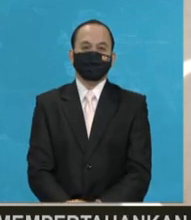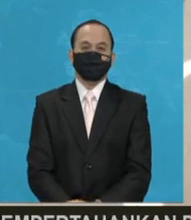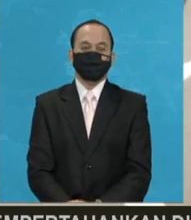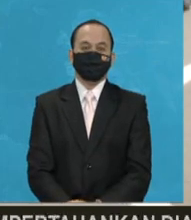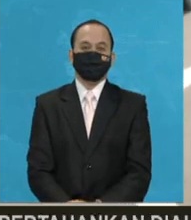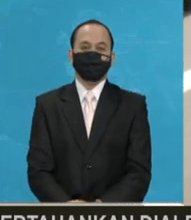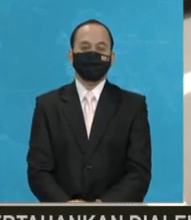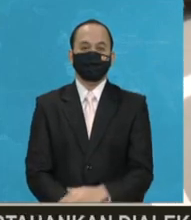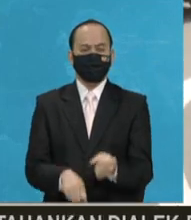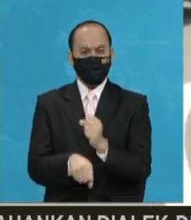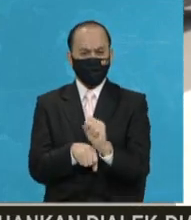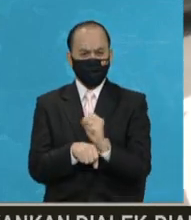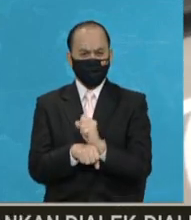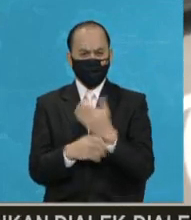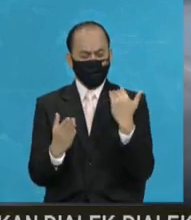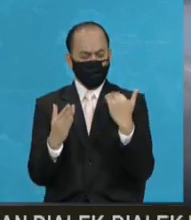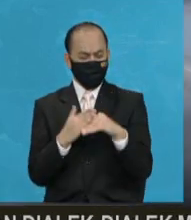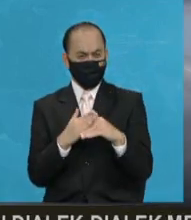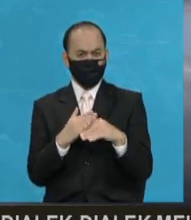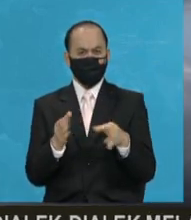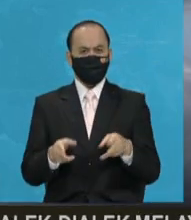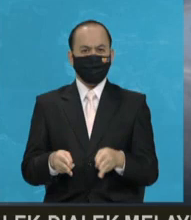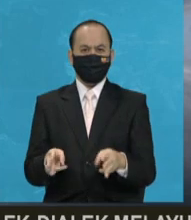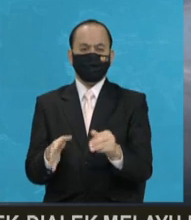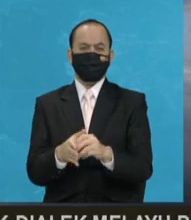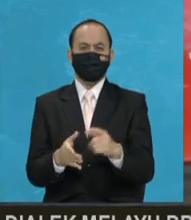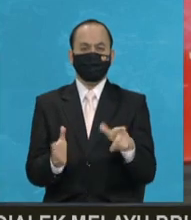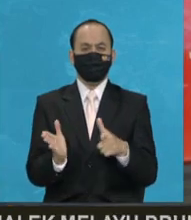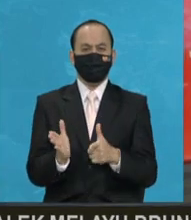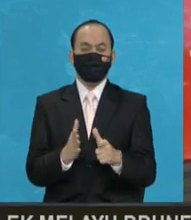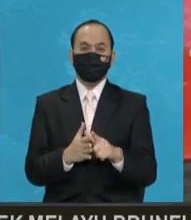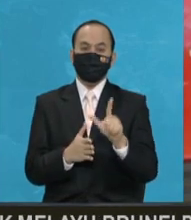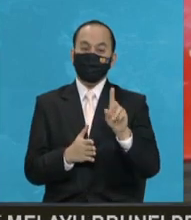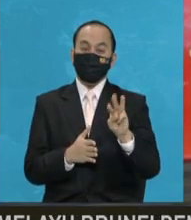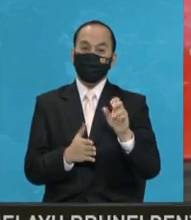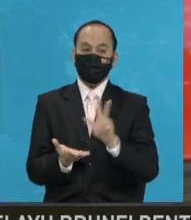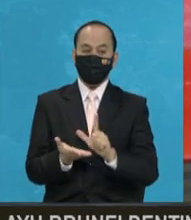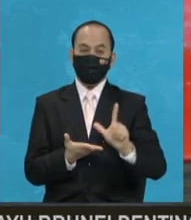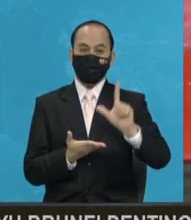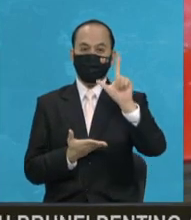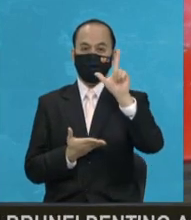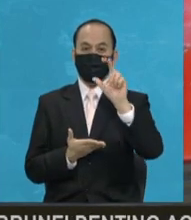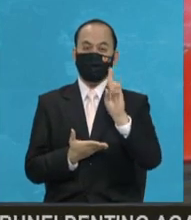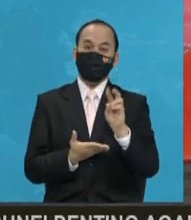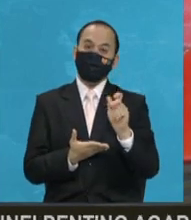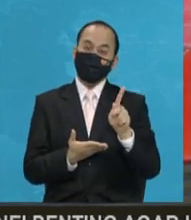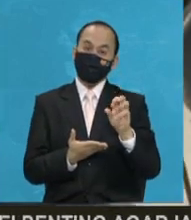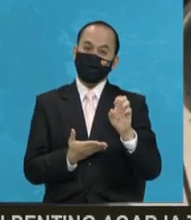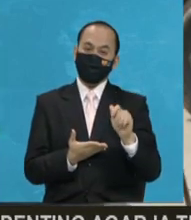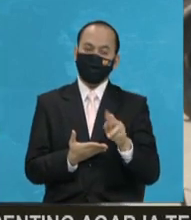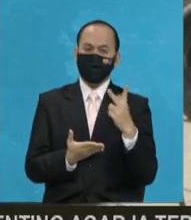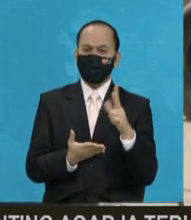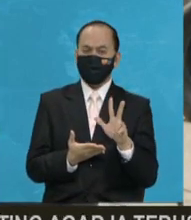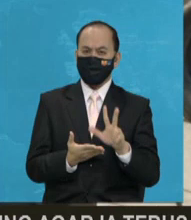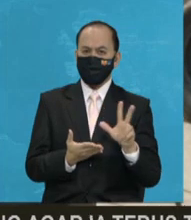di dalam operasi spadu sekatan jalan raya yang dijalankan di kawasan Lebu Raya lumut satu kesalahan docked dan 33